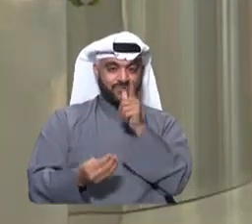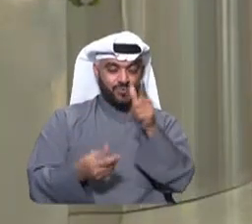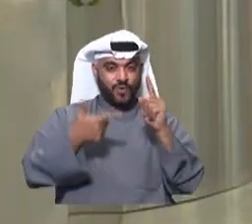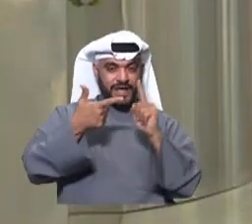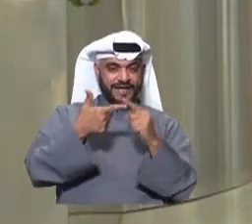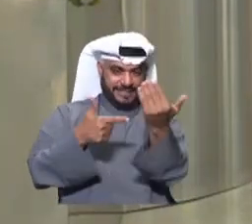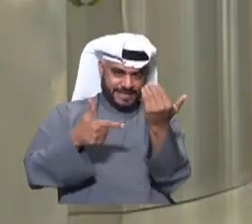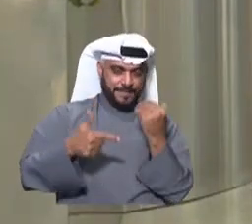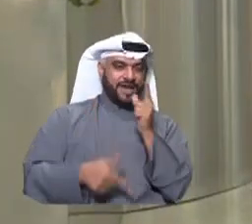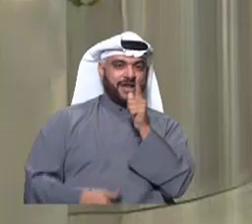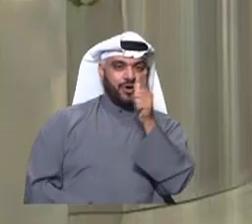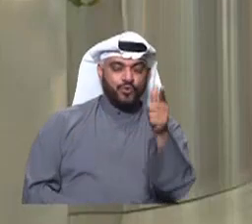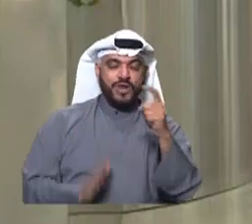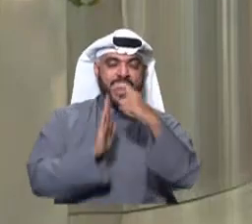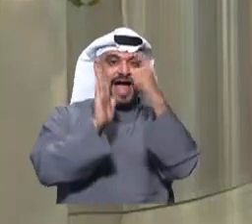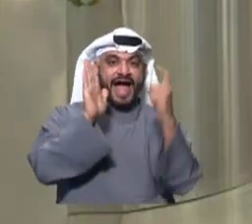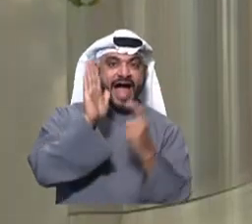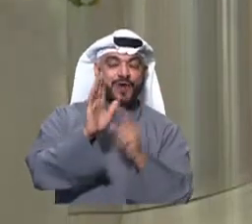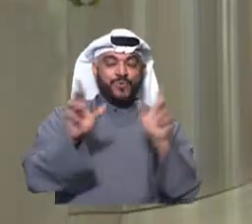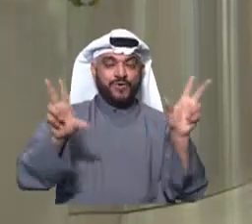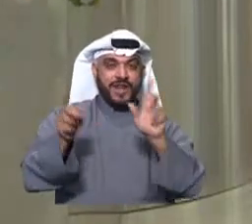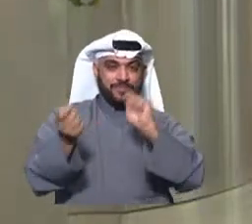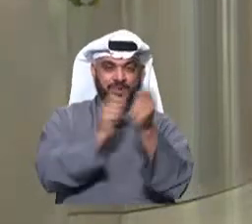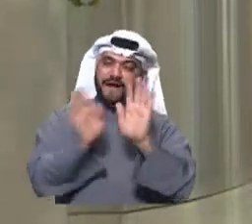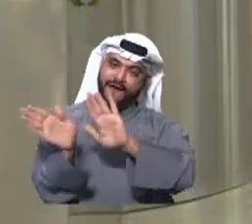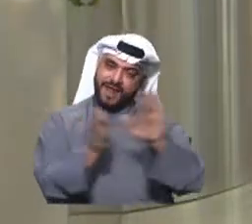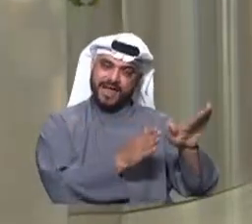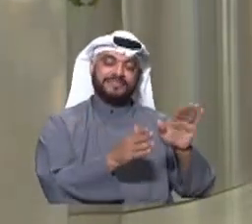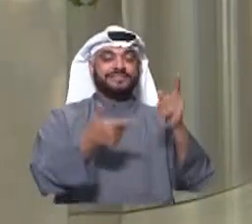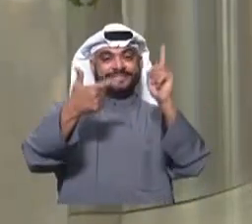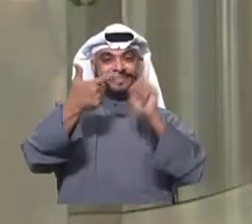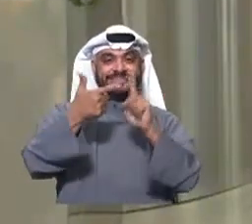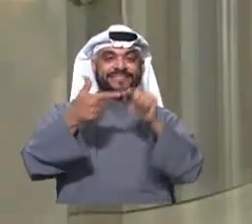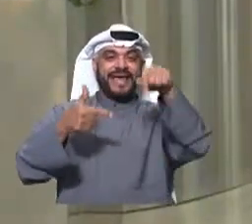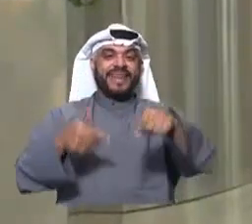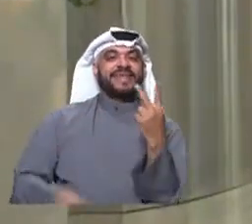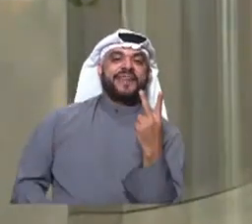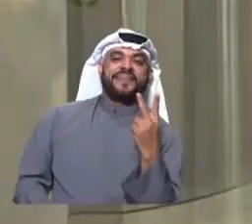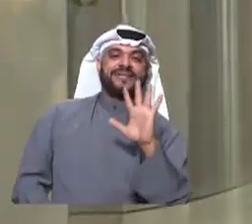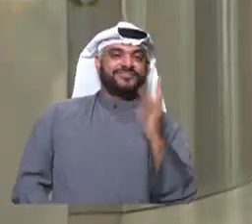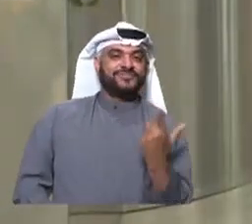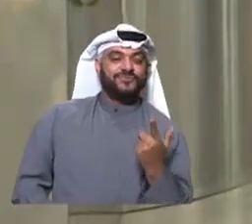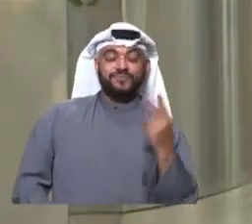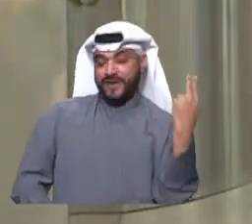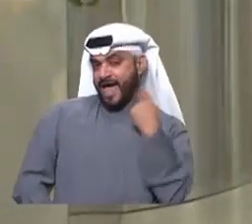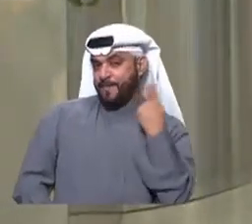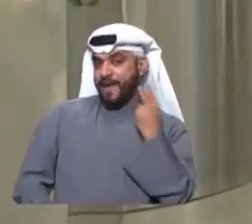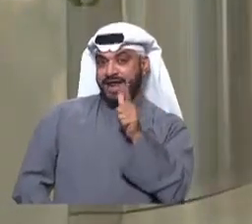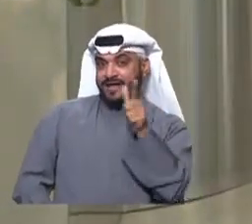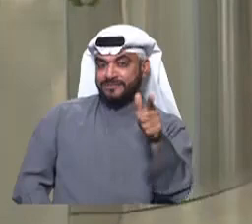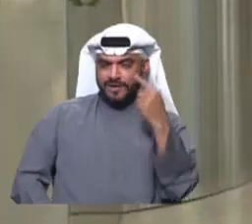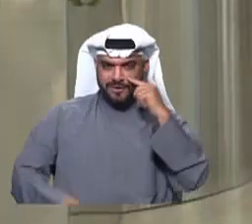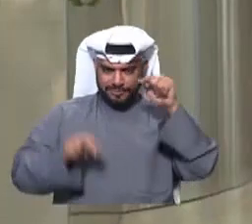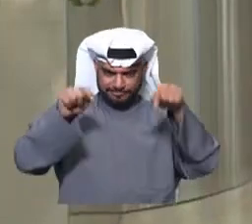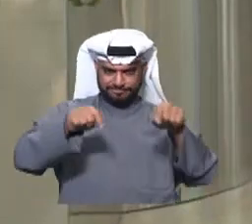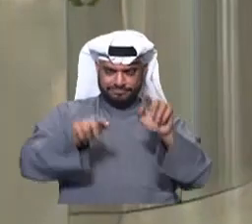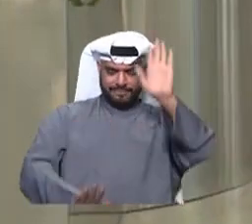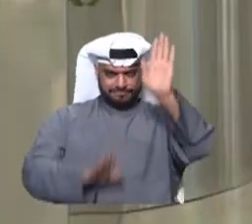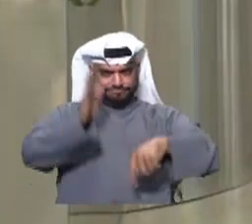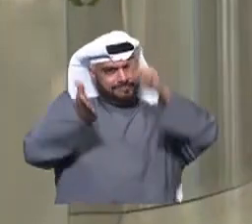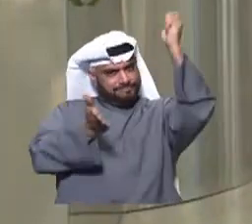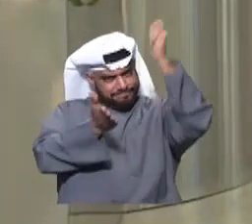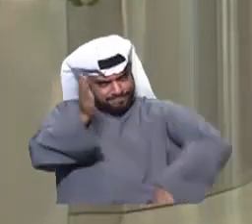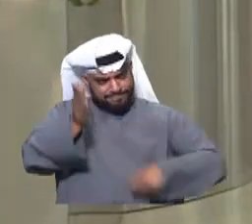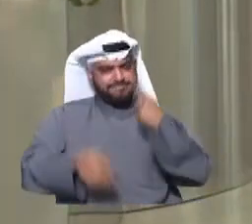الثاني بالقانون وتعديله اللي هو بند المطبوعات والنشر، يعني للامانه نستنبط من خلال اقرار المرئي